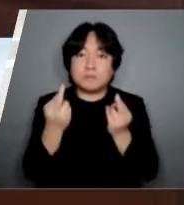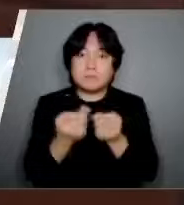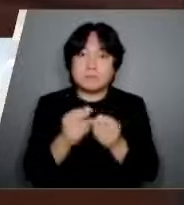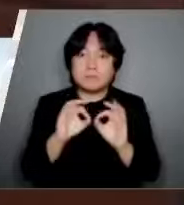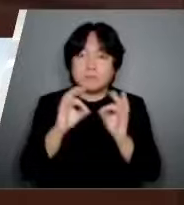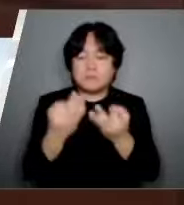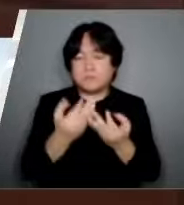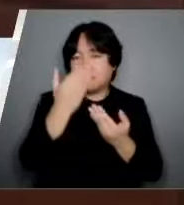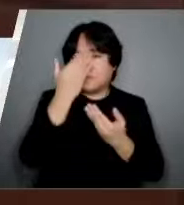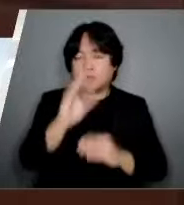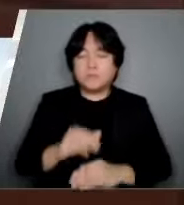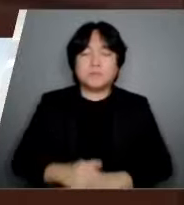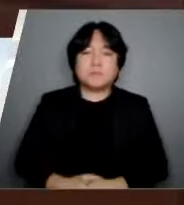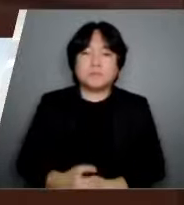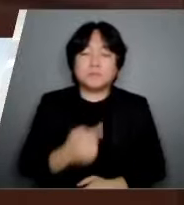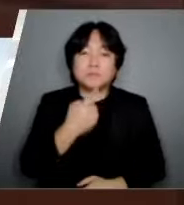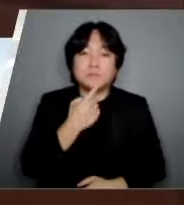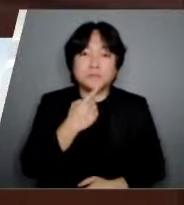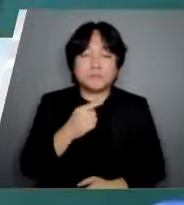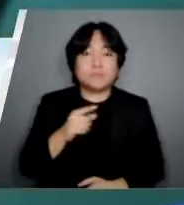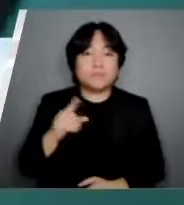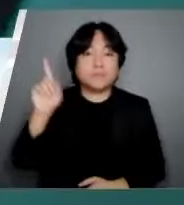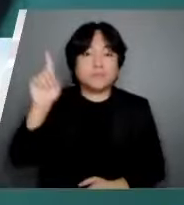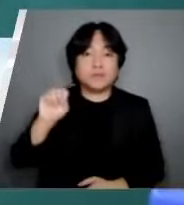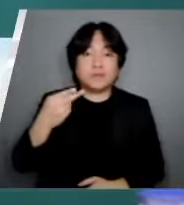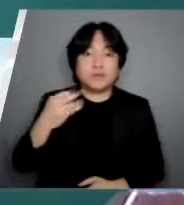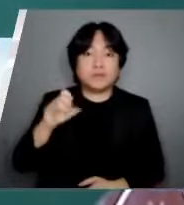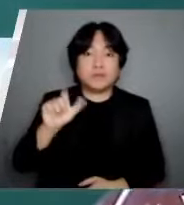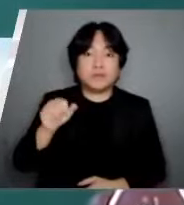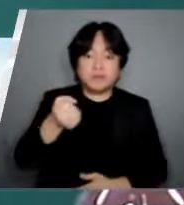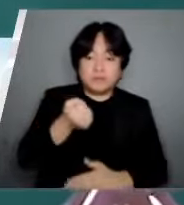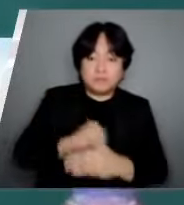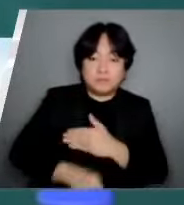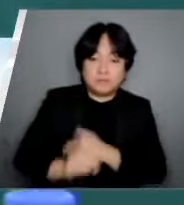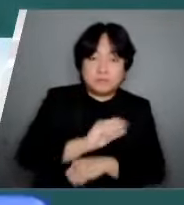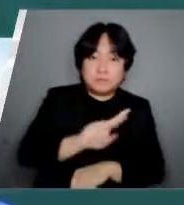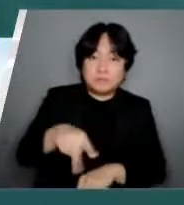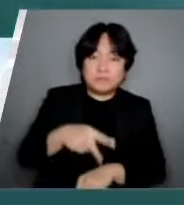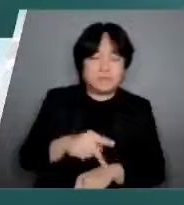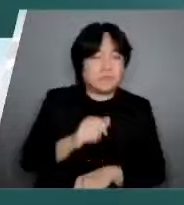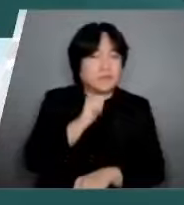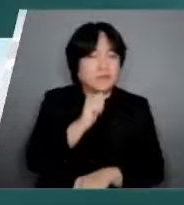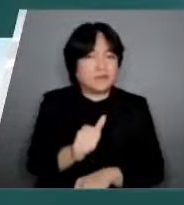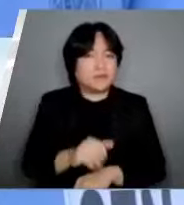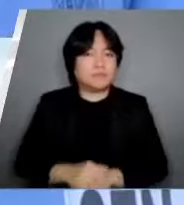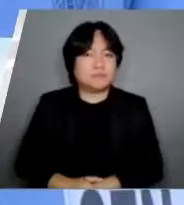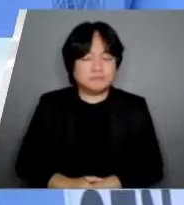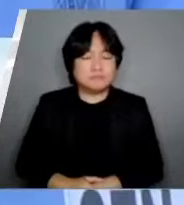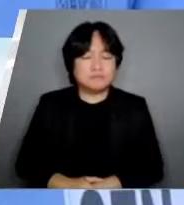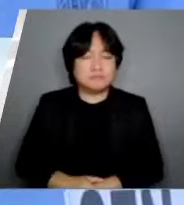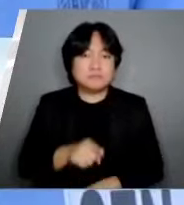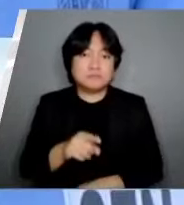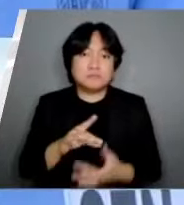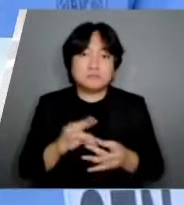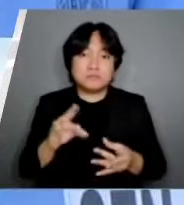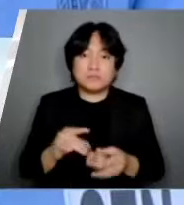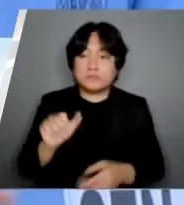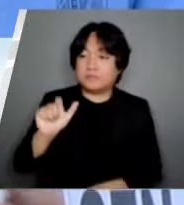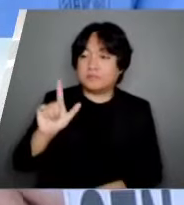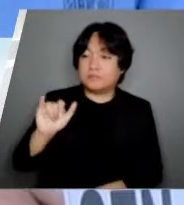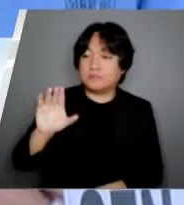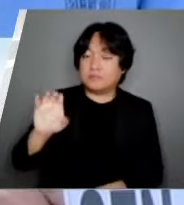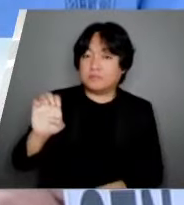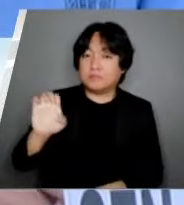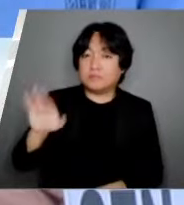rin siya pinanganak sa Pilipinas at hindi raw niya tunay na kapatid si Alice. Si Guo